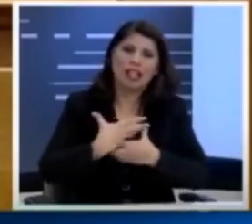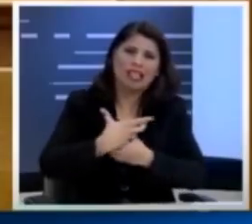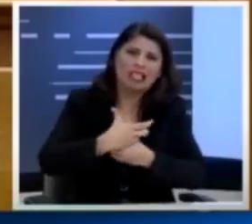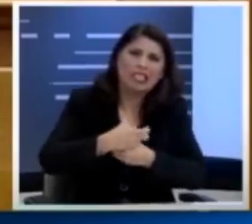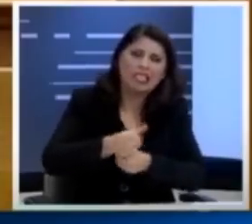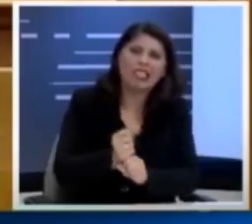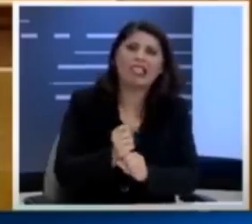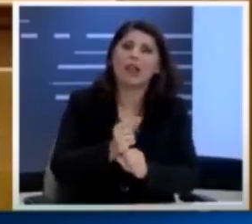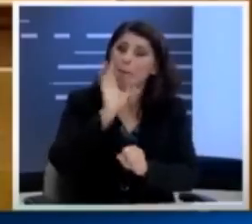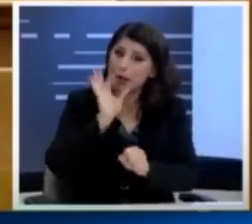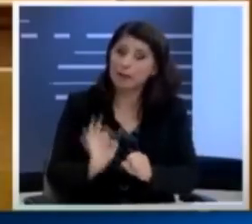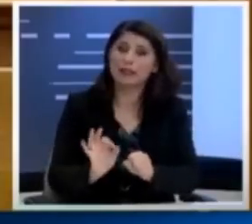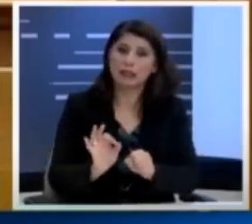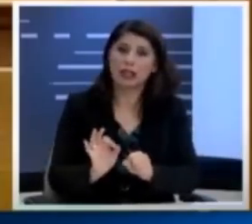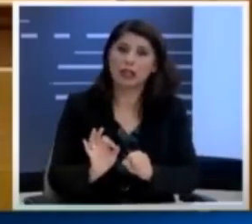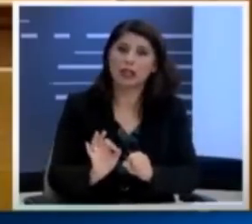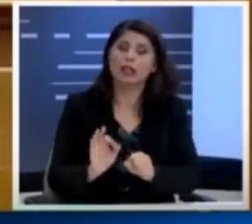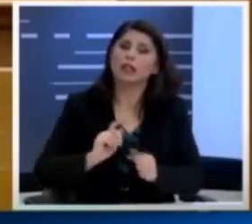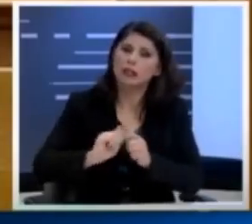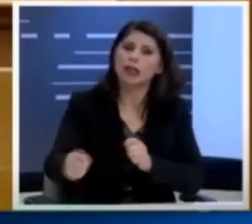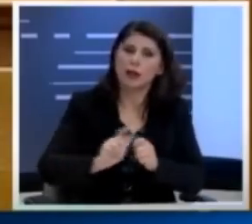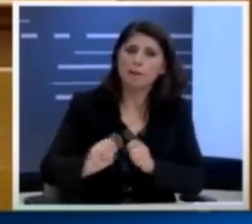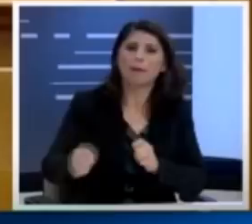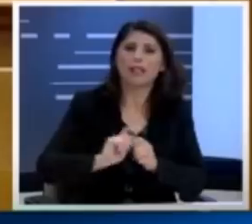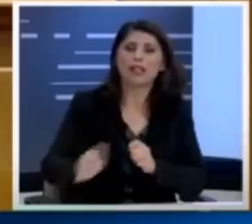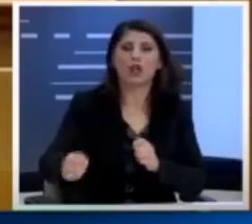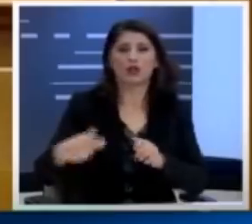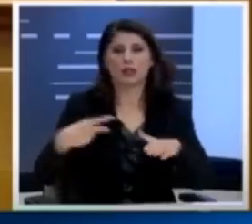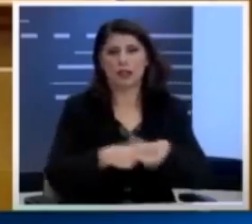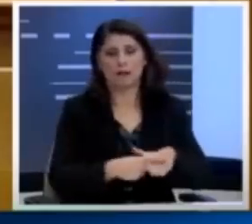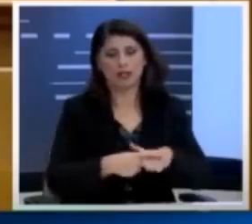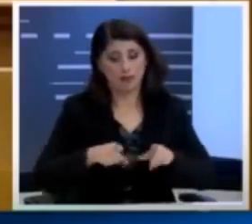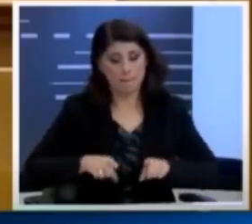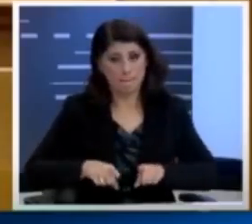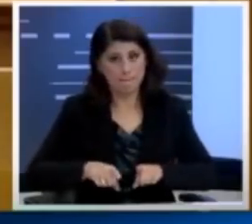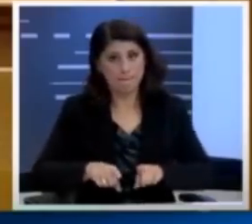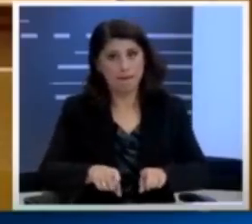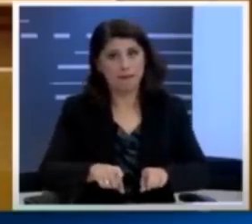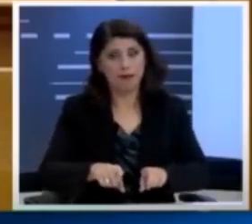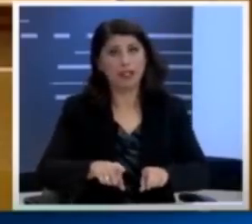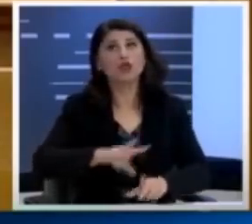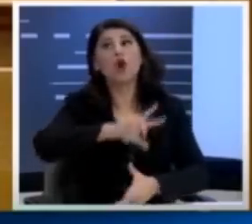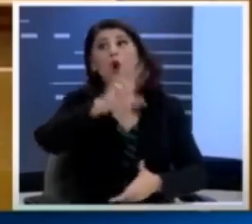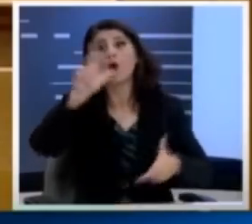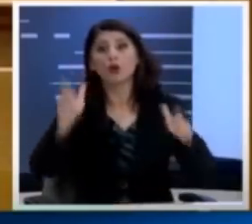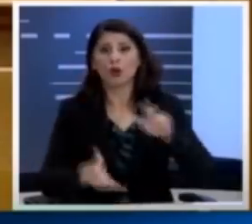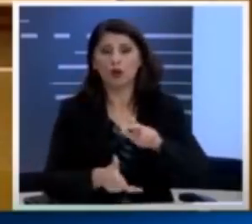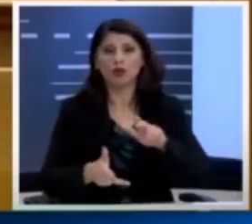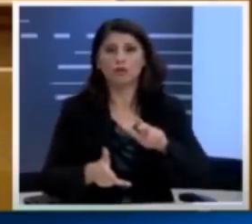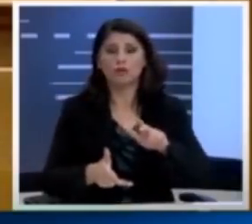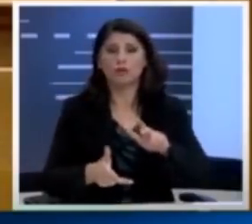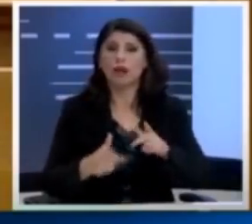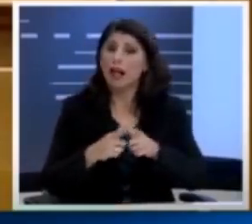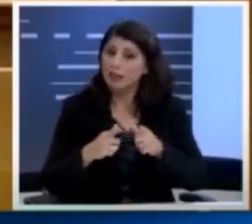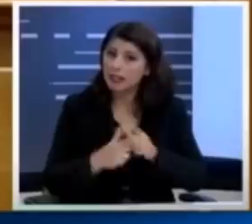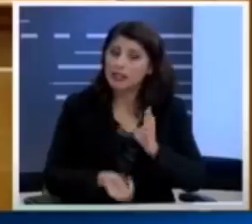ξεζουμιστούν κυριολεκτικά για να αποπληρώνουν τις τράπεζες. Παράλληλα, σε ολόκληρο τον κόσμο, οι